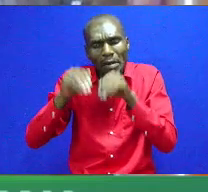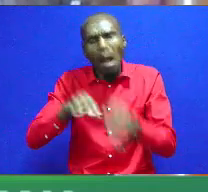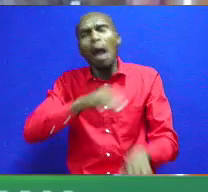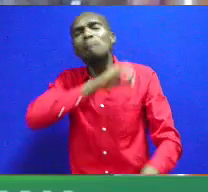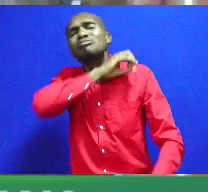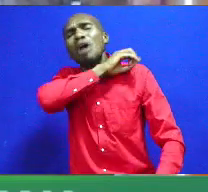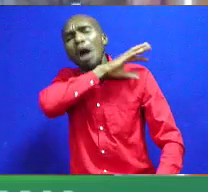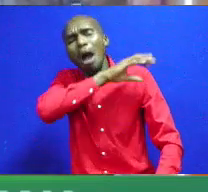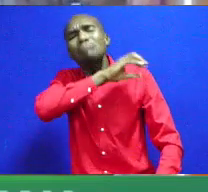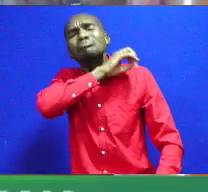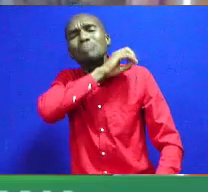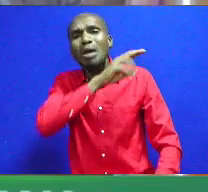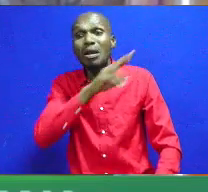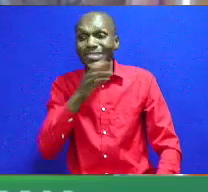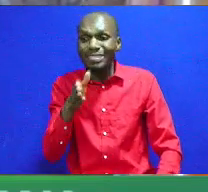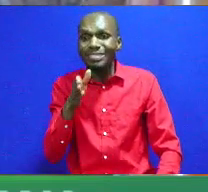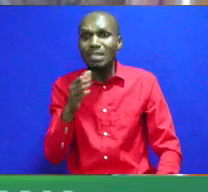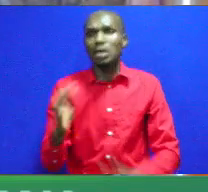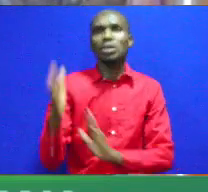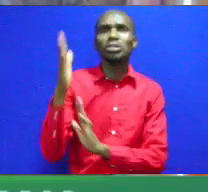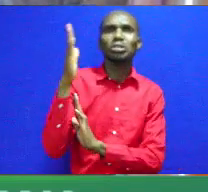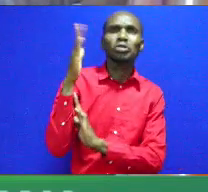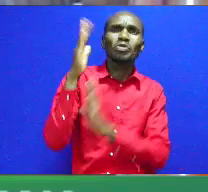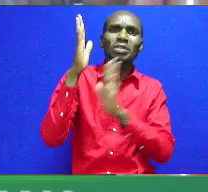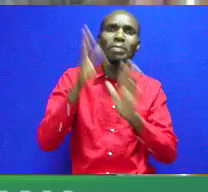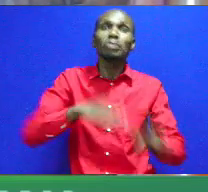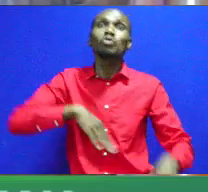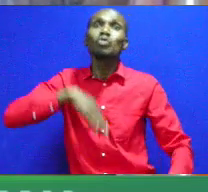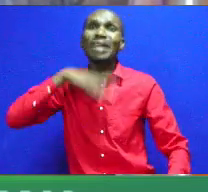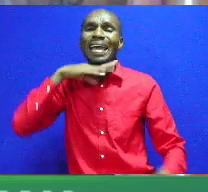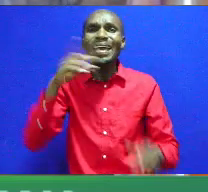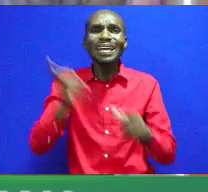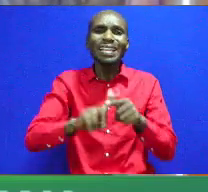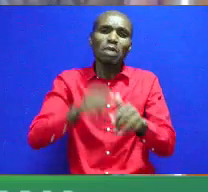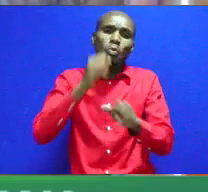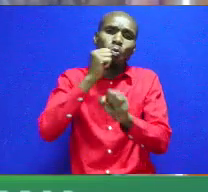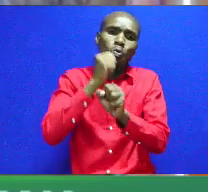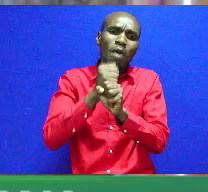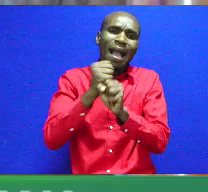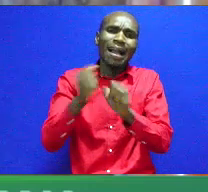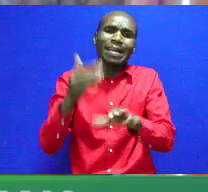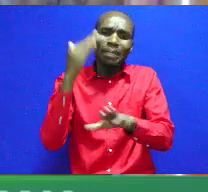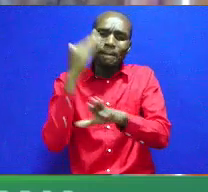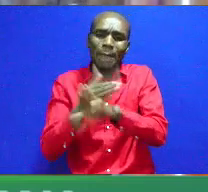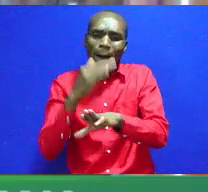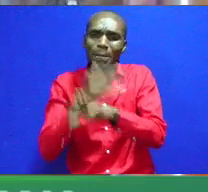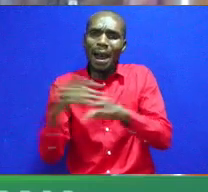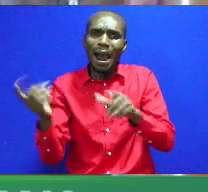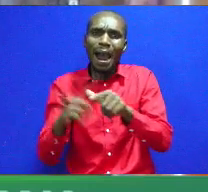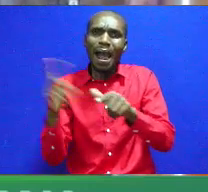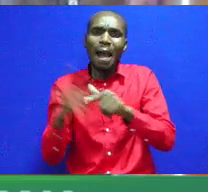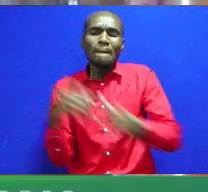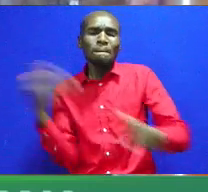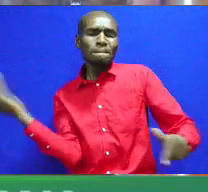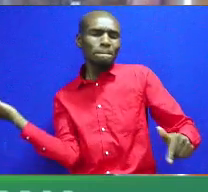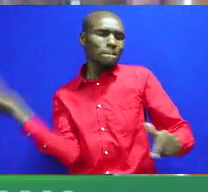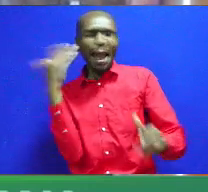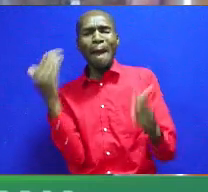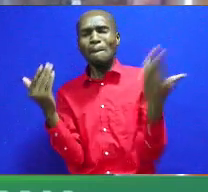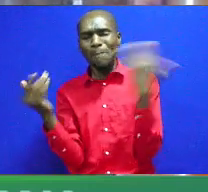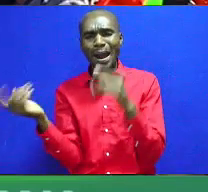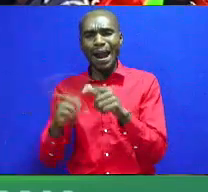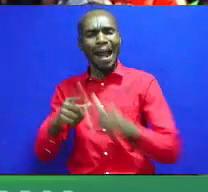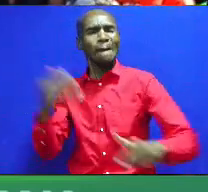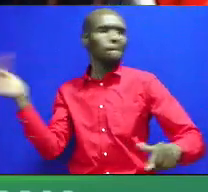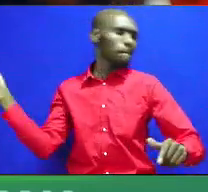tayo musikari ono yonsa mongi mokeli kafanyi kazi bane bande bande mba umiete unde wakamuako umotue chuma yonomo yon,